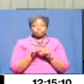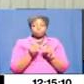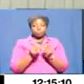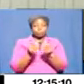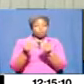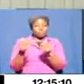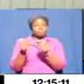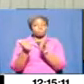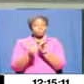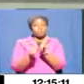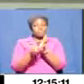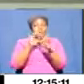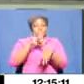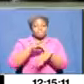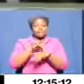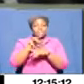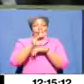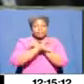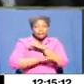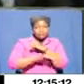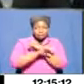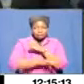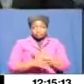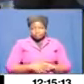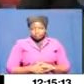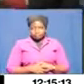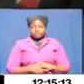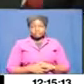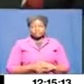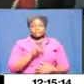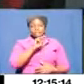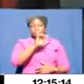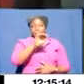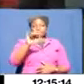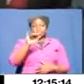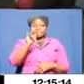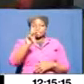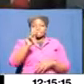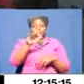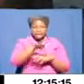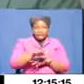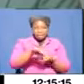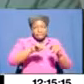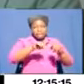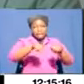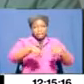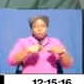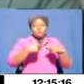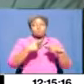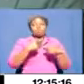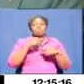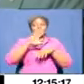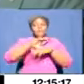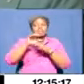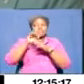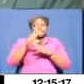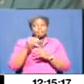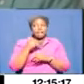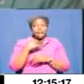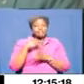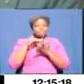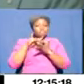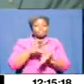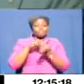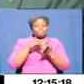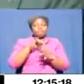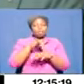Na nne cha baraza kuu la NCCK eneo la Limuru, viongozi wa baraza la kitaifa la makanisa walitilia mkazo swala la